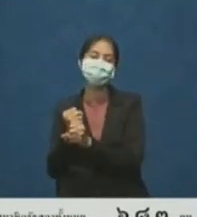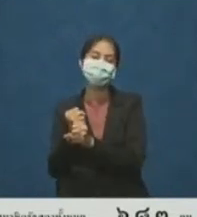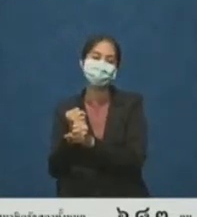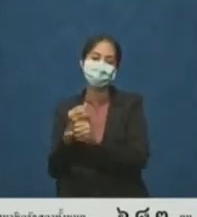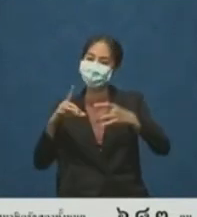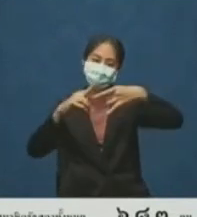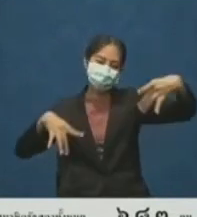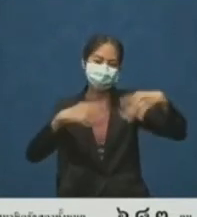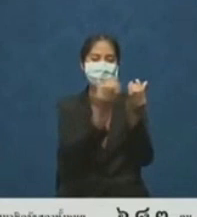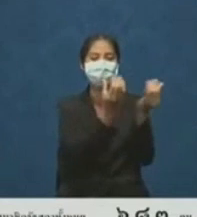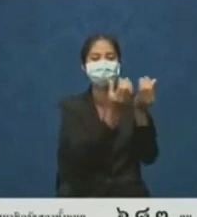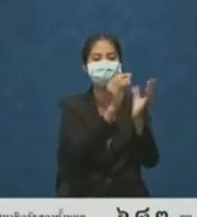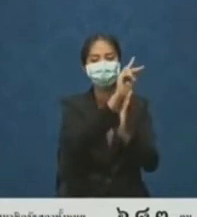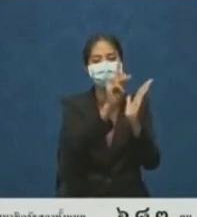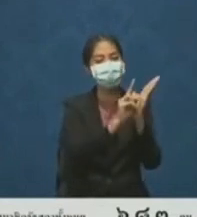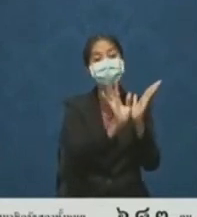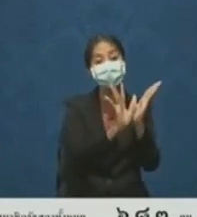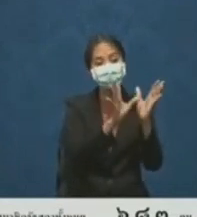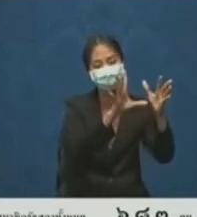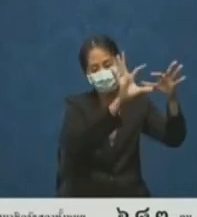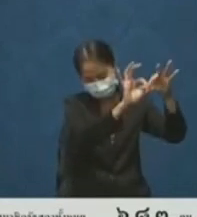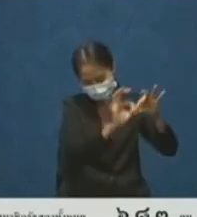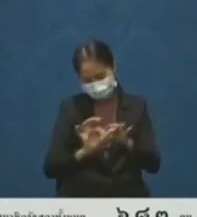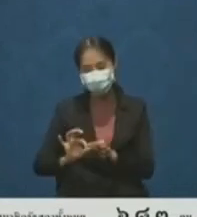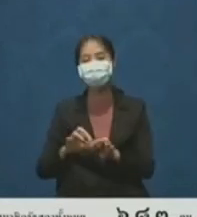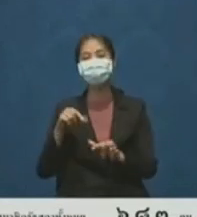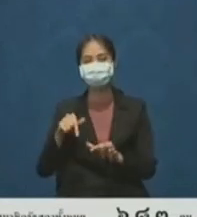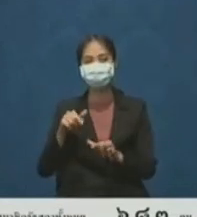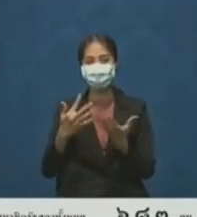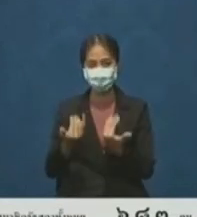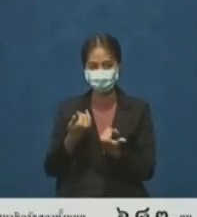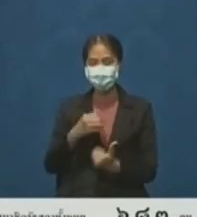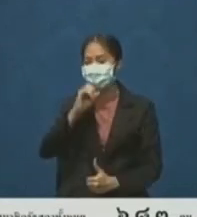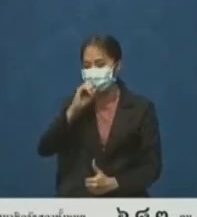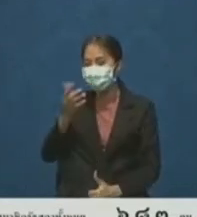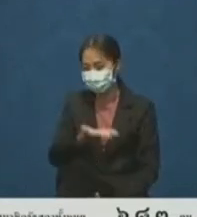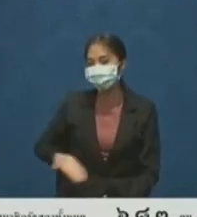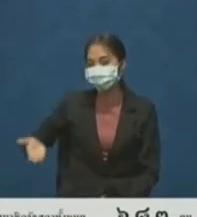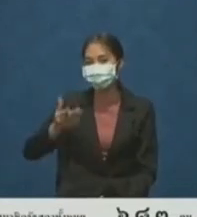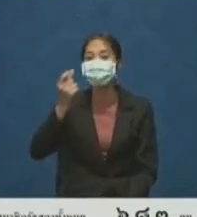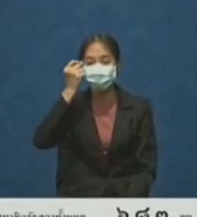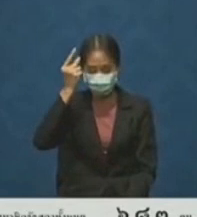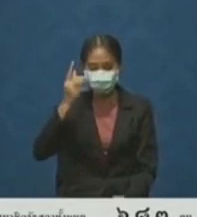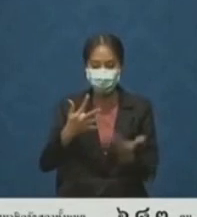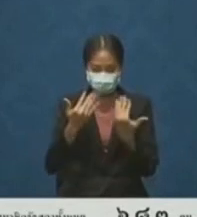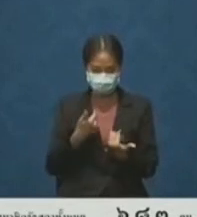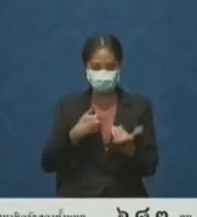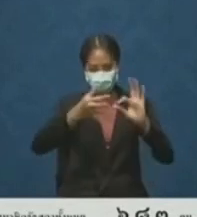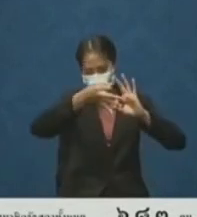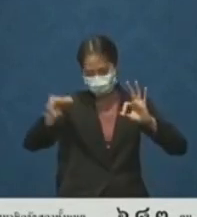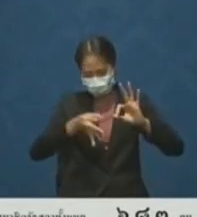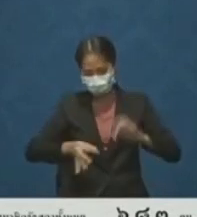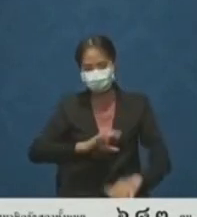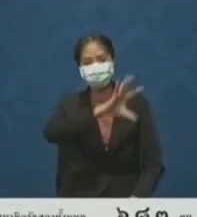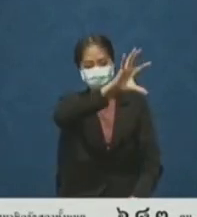ดต่อบทบัญญัติของรัฐธรรมนูญจึงกราบเรียนต่อท่านประธานเพื่อได้โปรดไปยังท่านสมาชิกได้โปรดเข้าใจว่าก